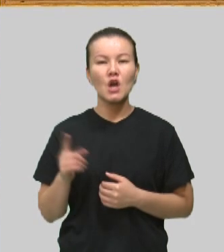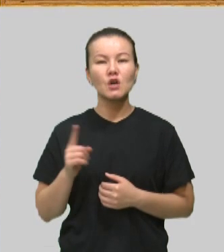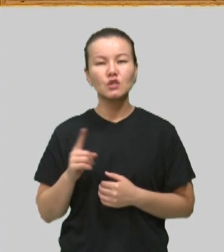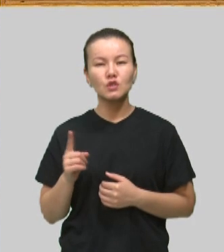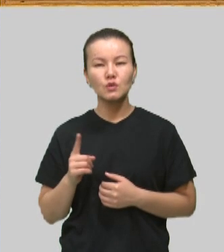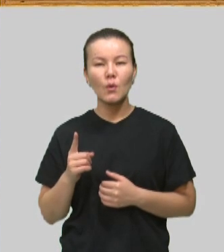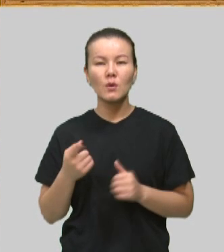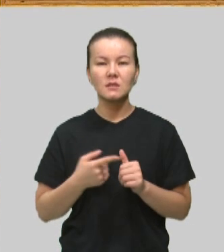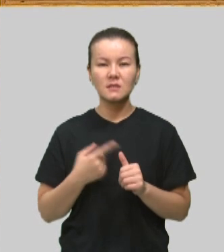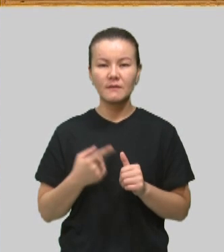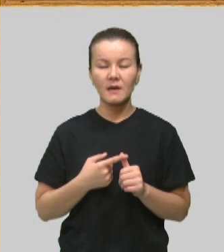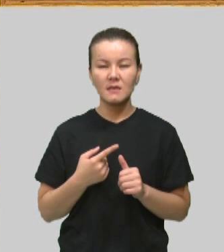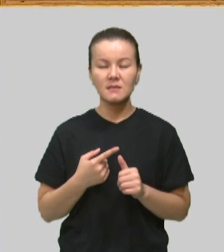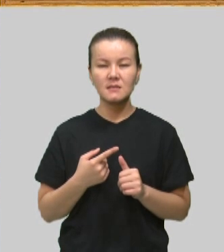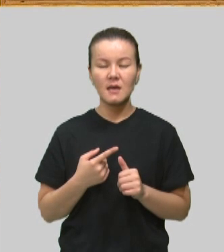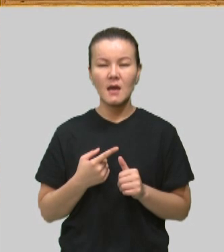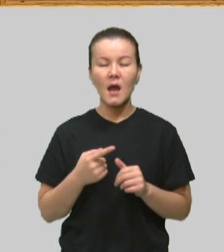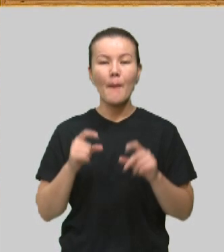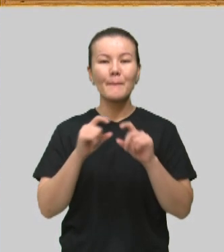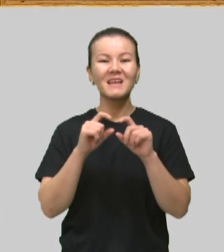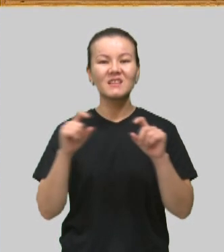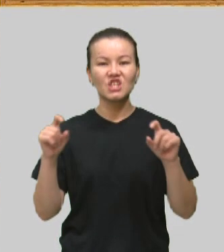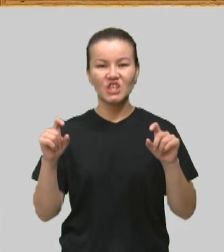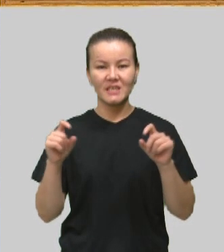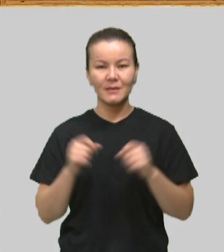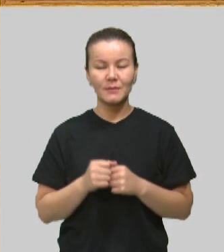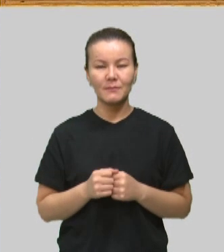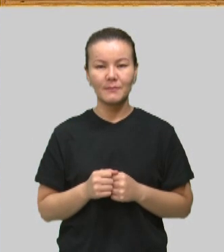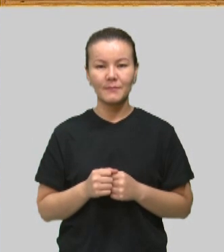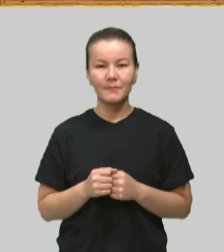Что называется предложением?